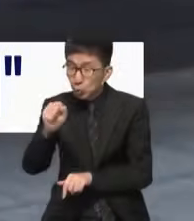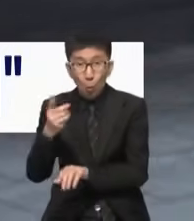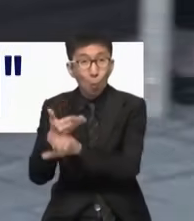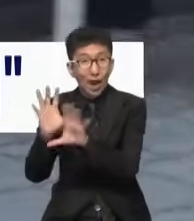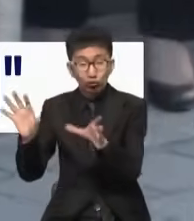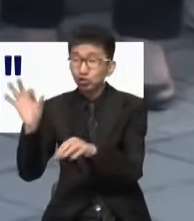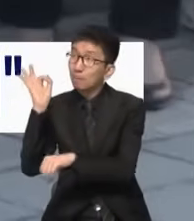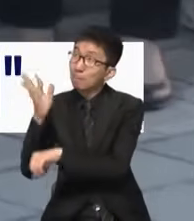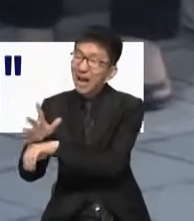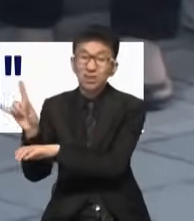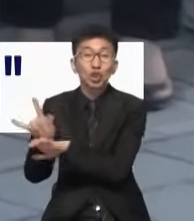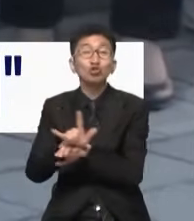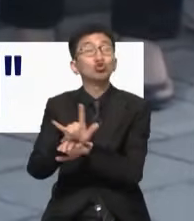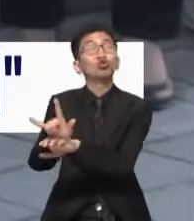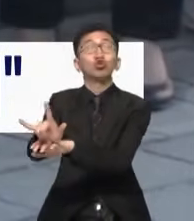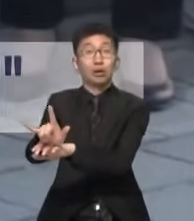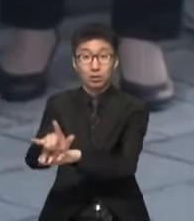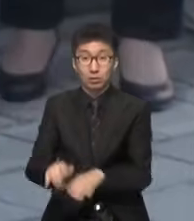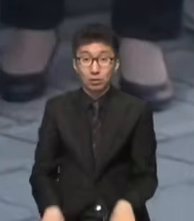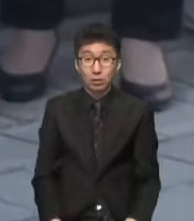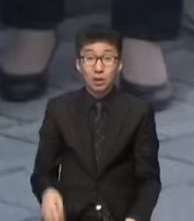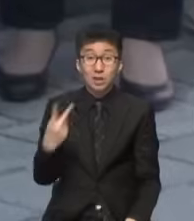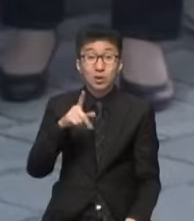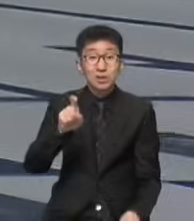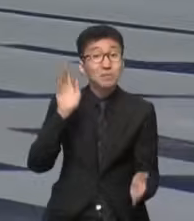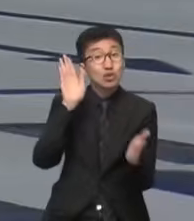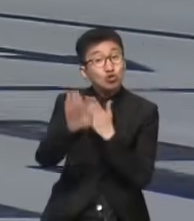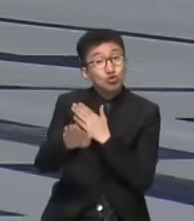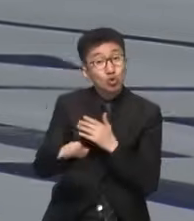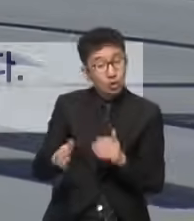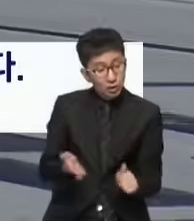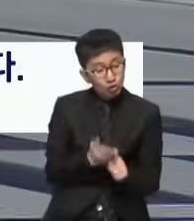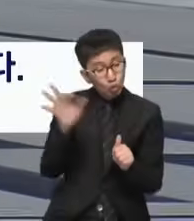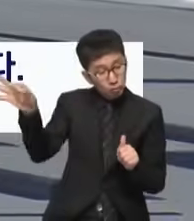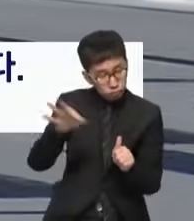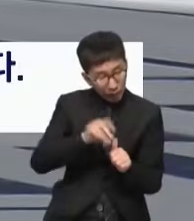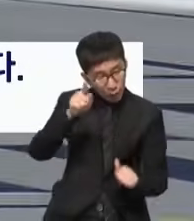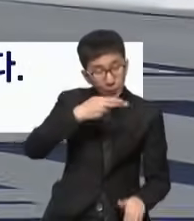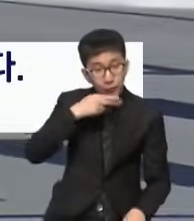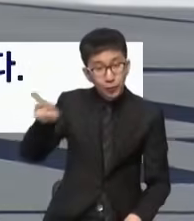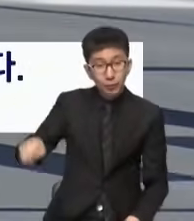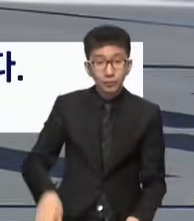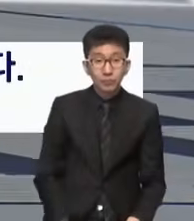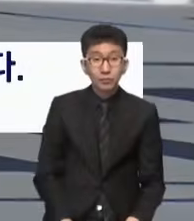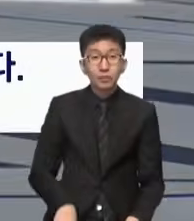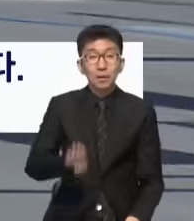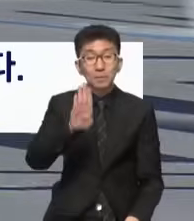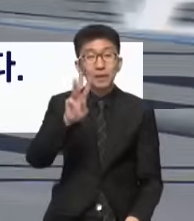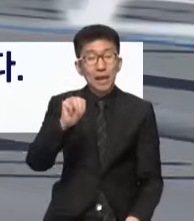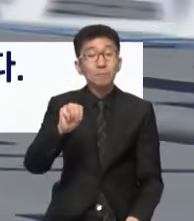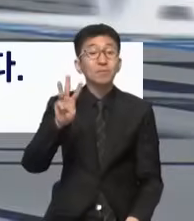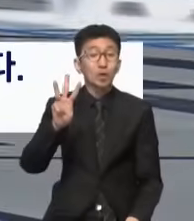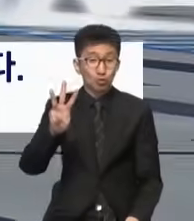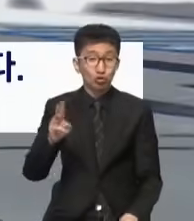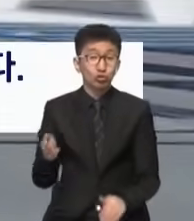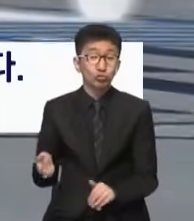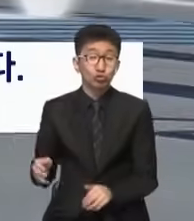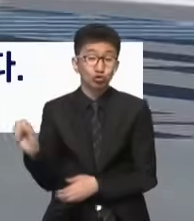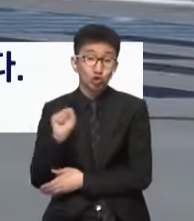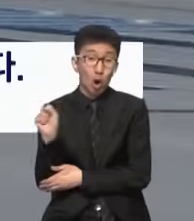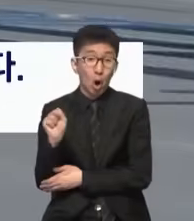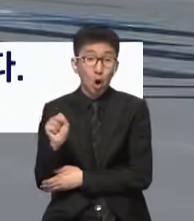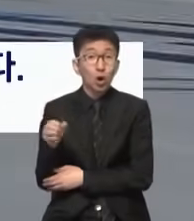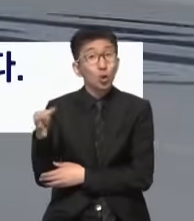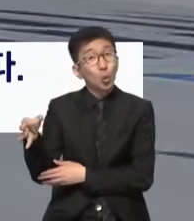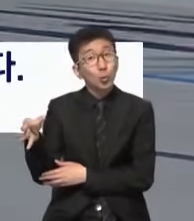2018년 이후 양육비를 주지 않는다고 주장했습니다. BMW 끌고 다닐 정도면 유지비가 꽤 들어가거든요. 그러면서